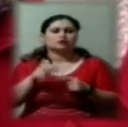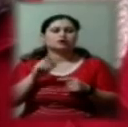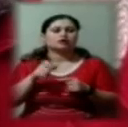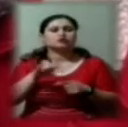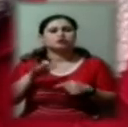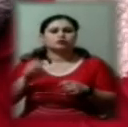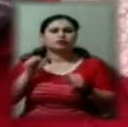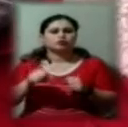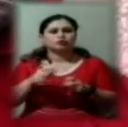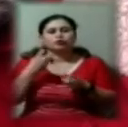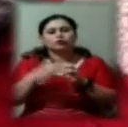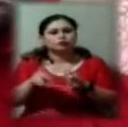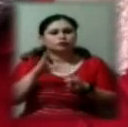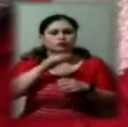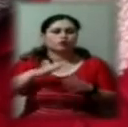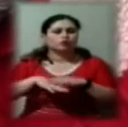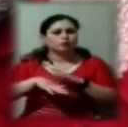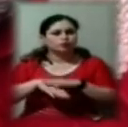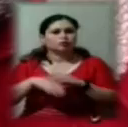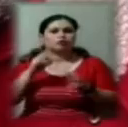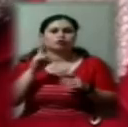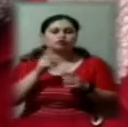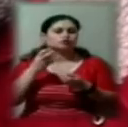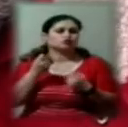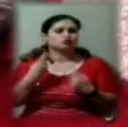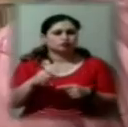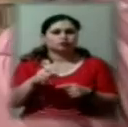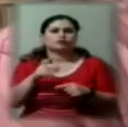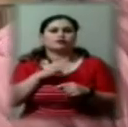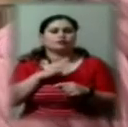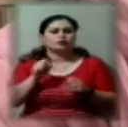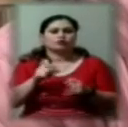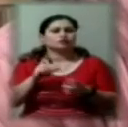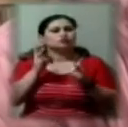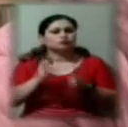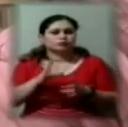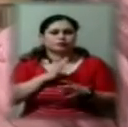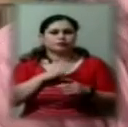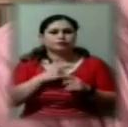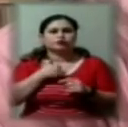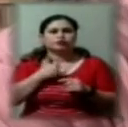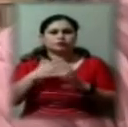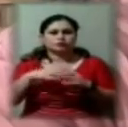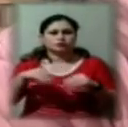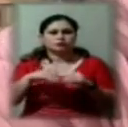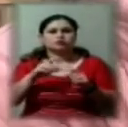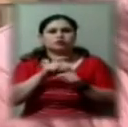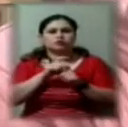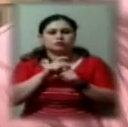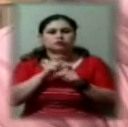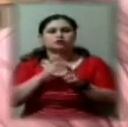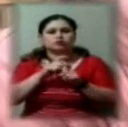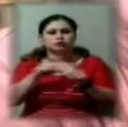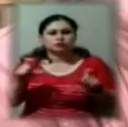собі або руку, або ще щось з нею може статися. У мене в родині є школяр,